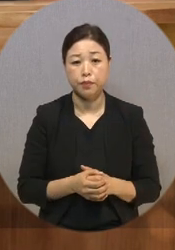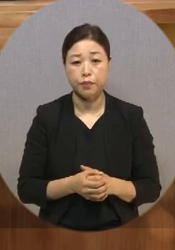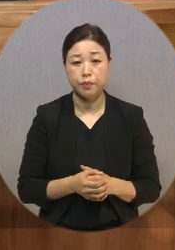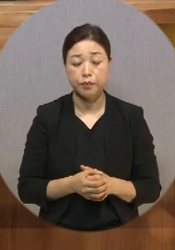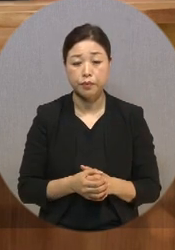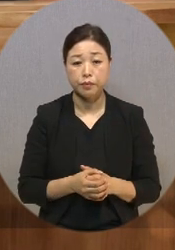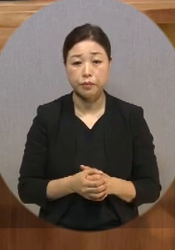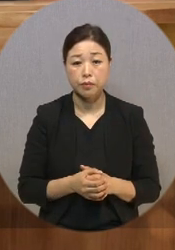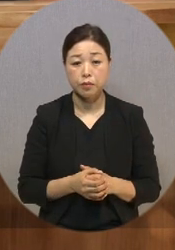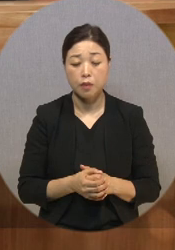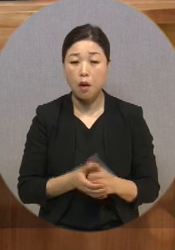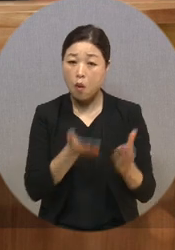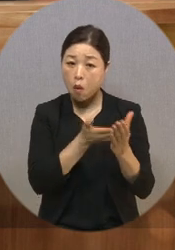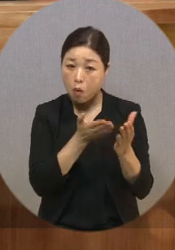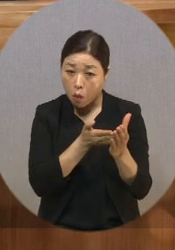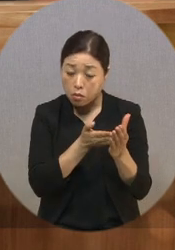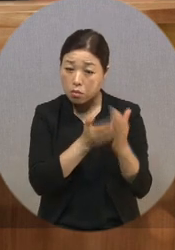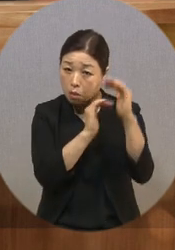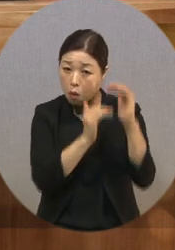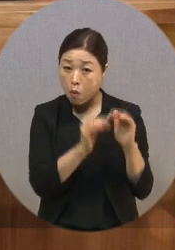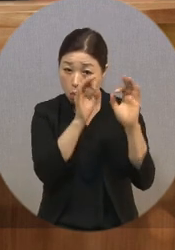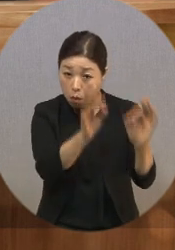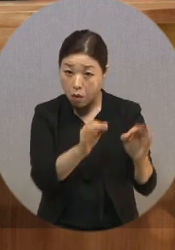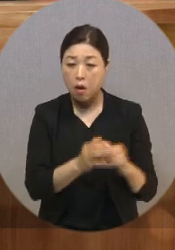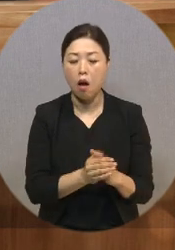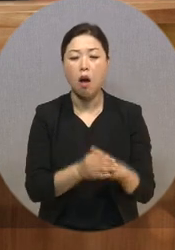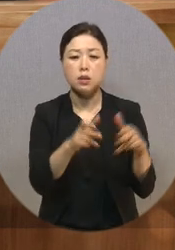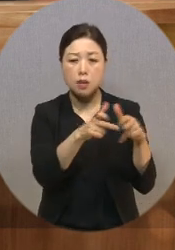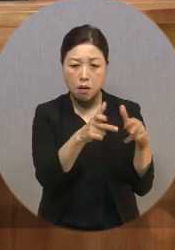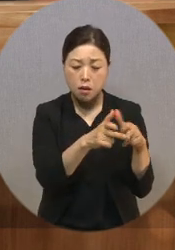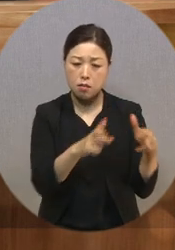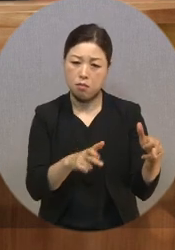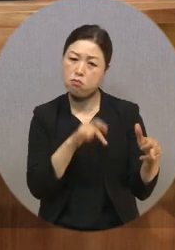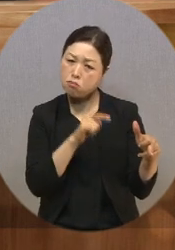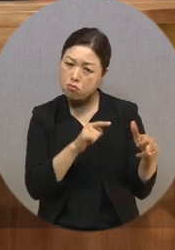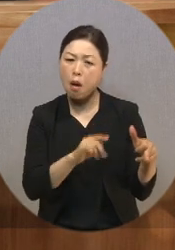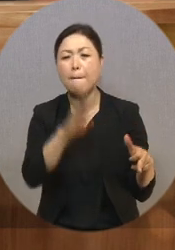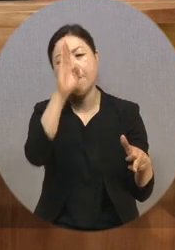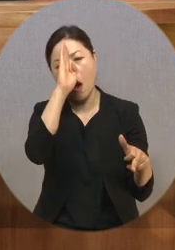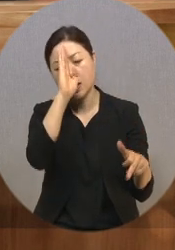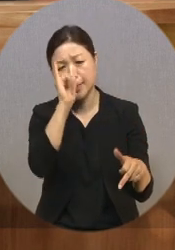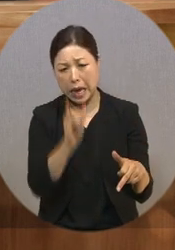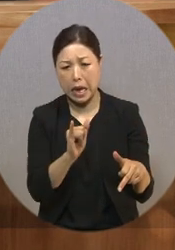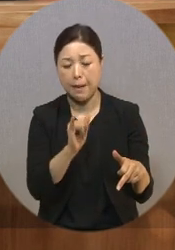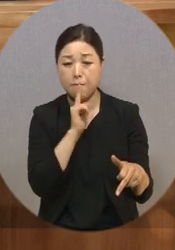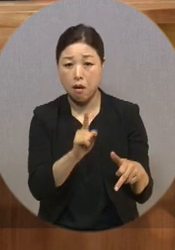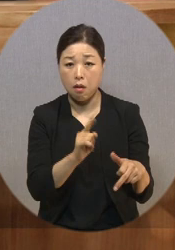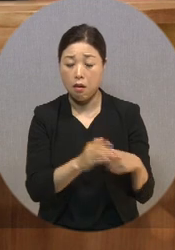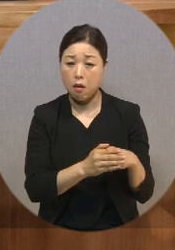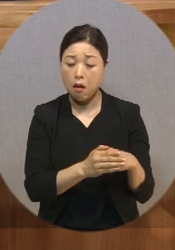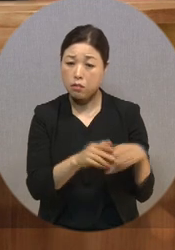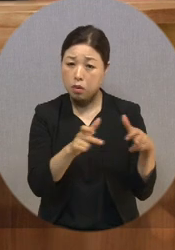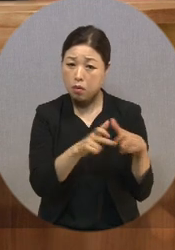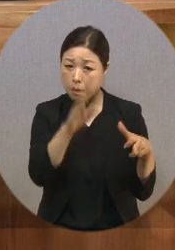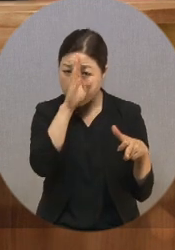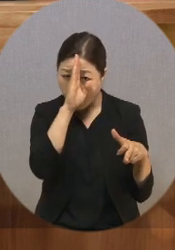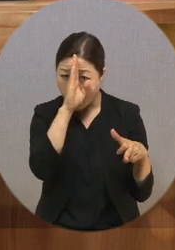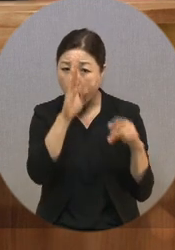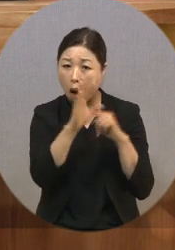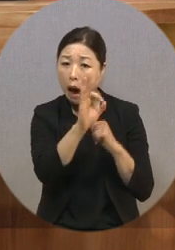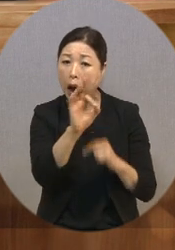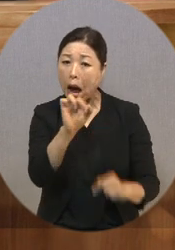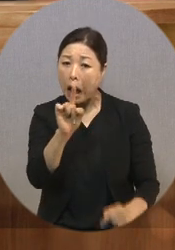그리고 아직까지도 언론이나 이런 데서는 앓고 있다고 생각합니다. 장애인 당사자들. 앓고 있다는 단어는 여러 가지 의미가